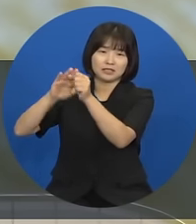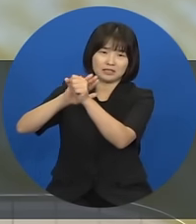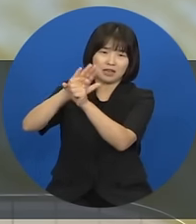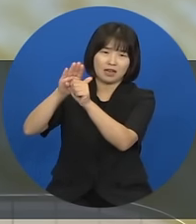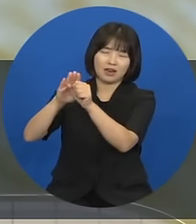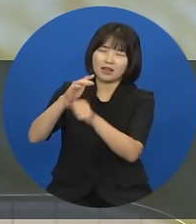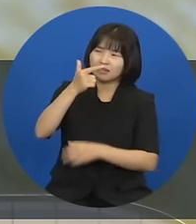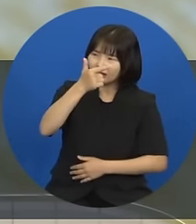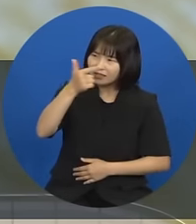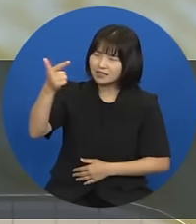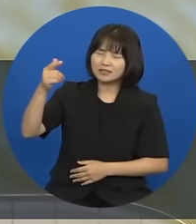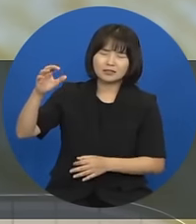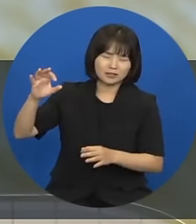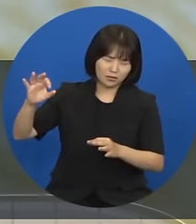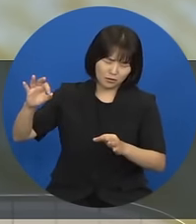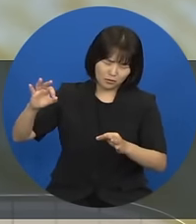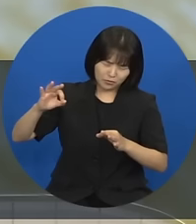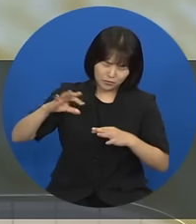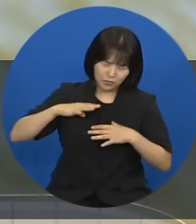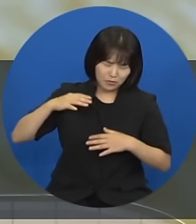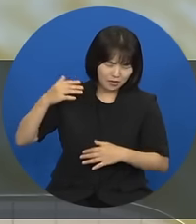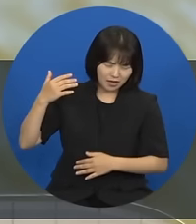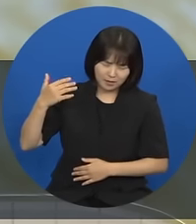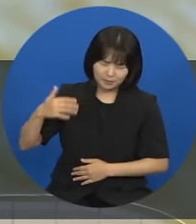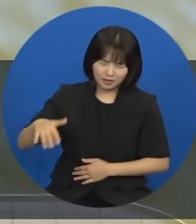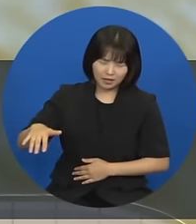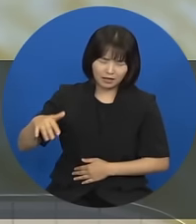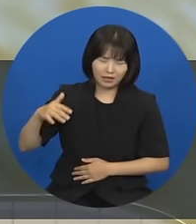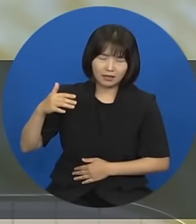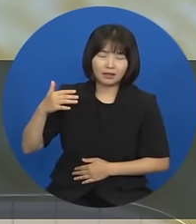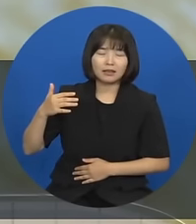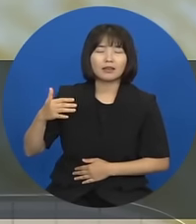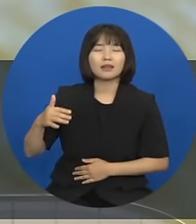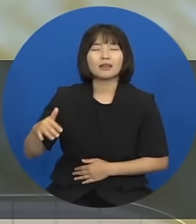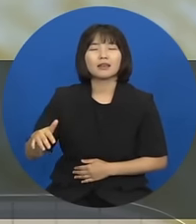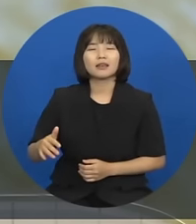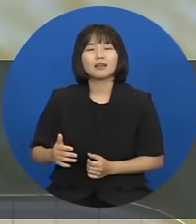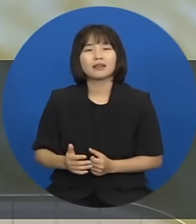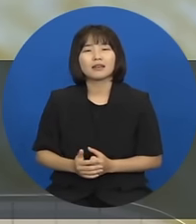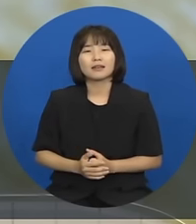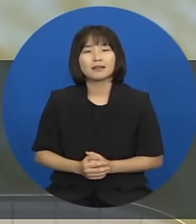아버지 사랑 크고 놀랍네.